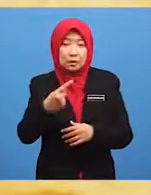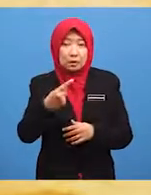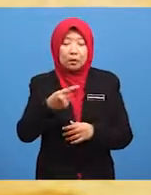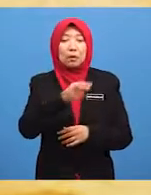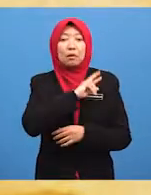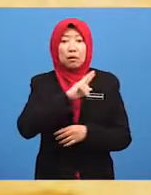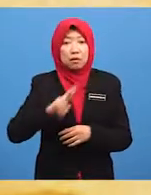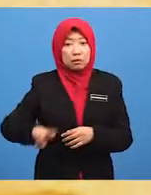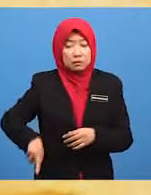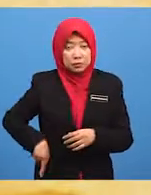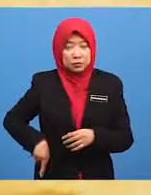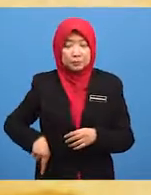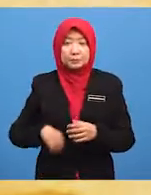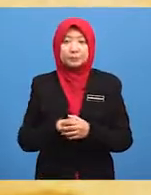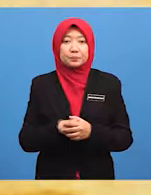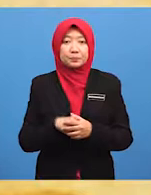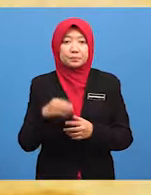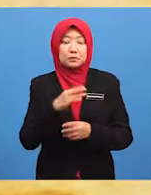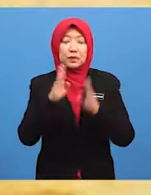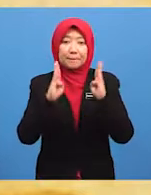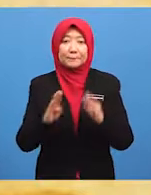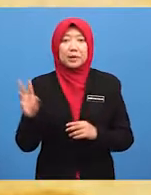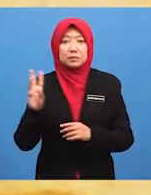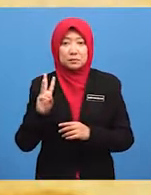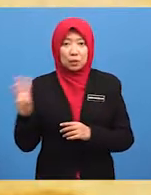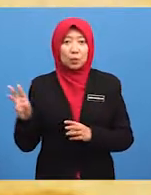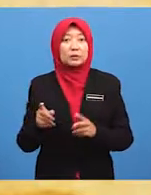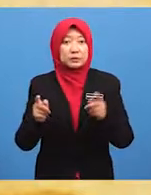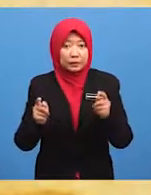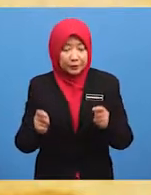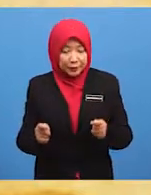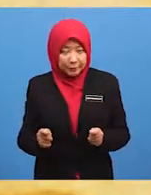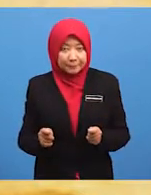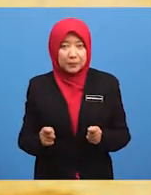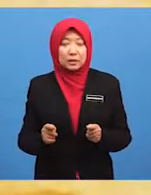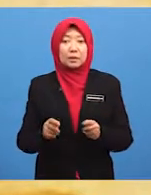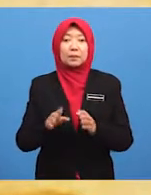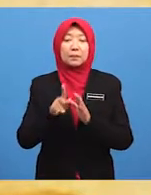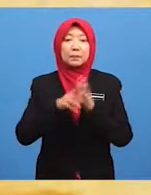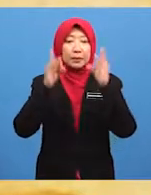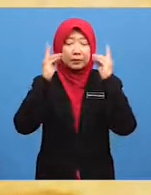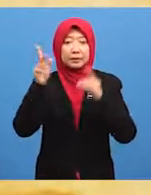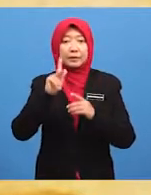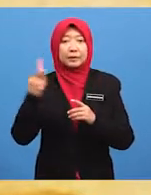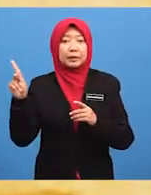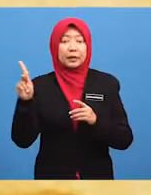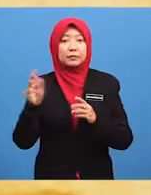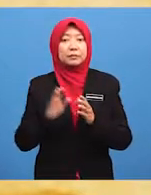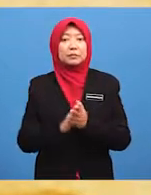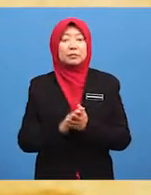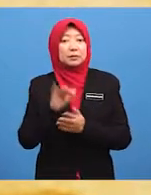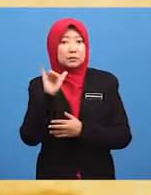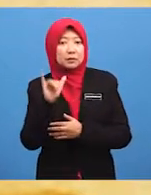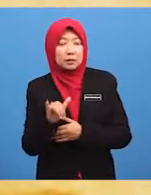raja, kaum kerabat dan bangsawan juga menerima pendidikan formal yang berlangsung di istana. Proses